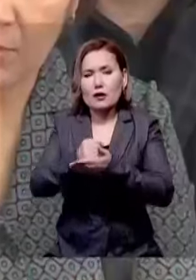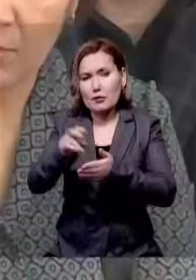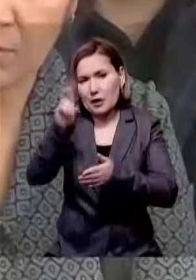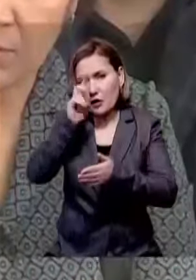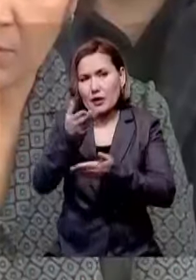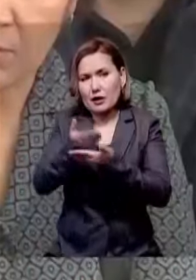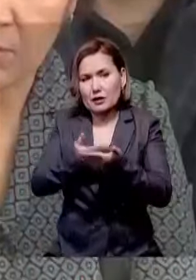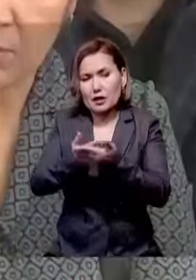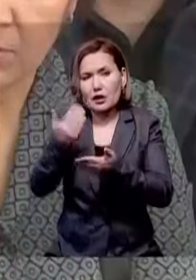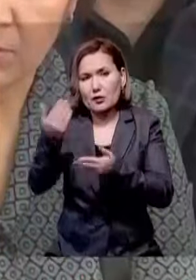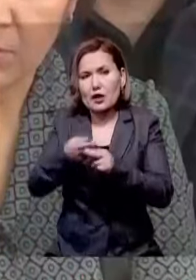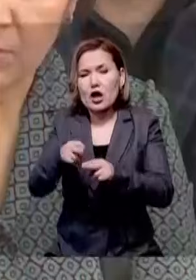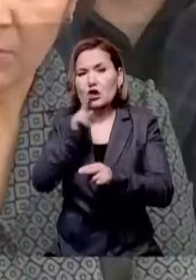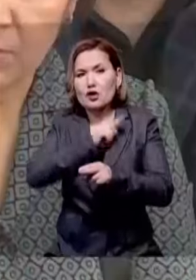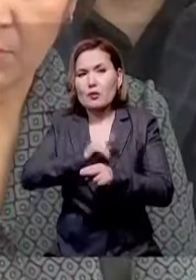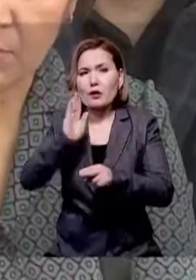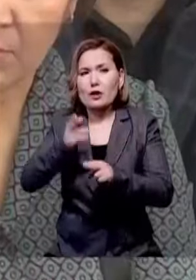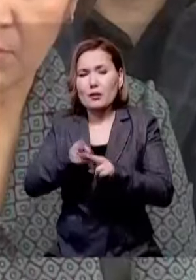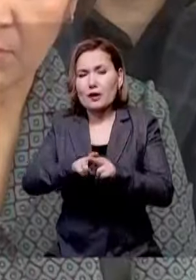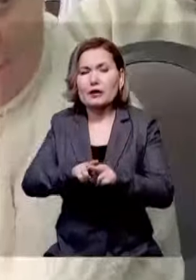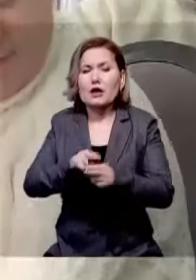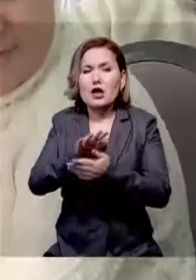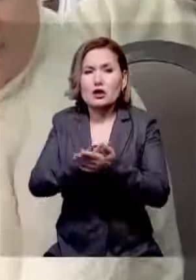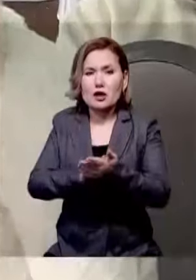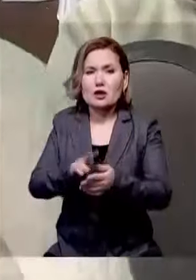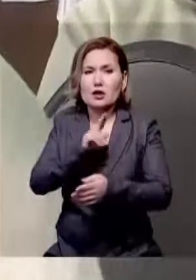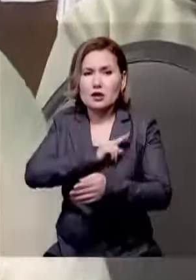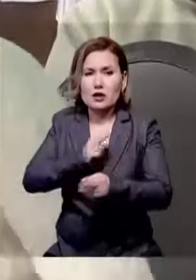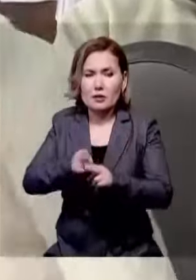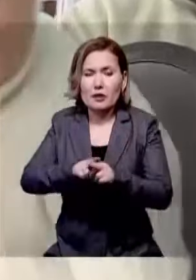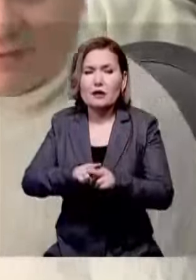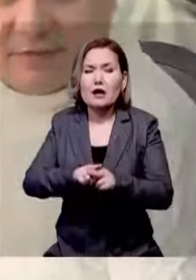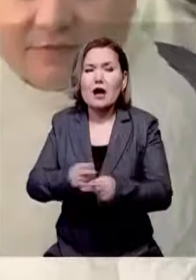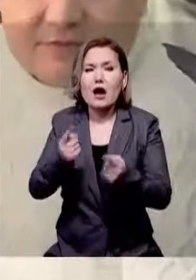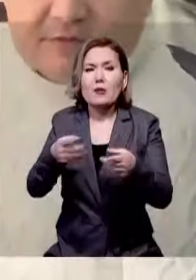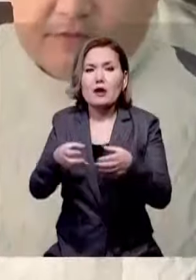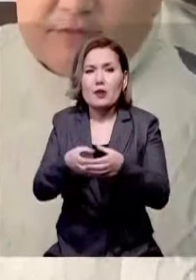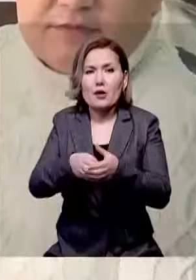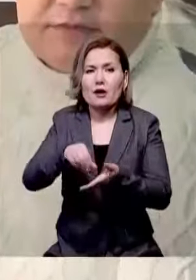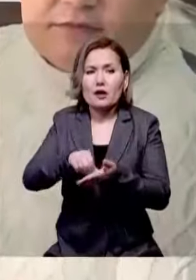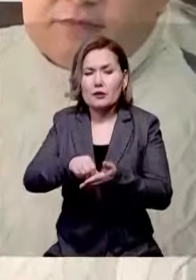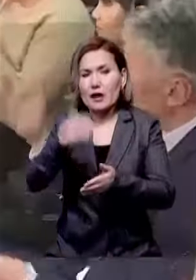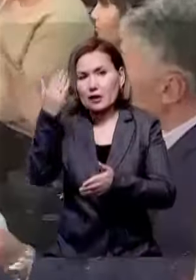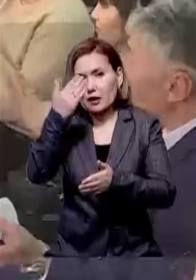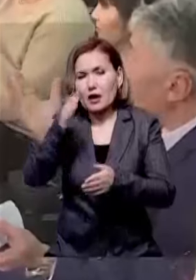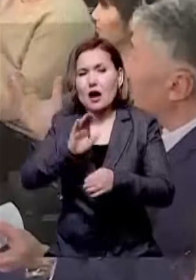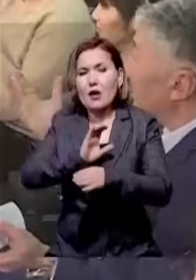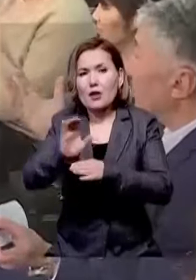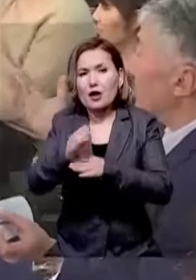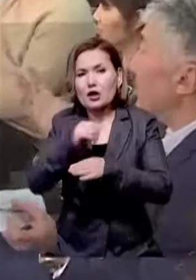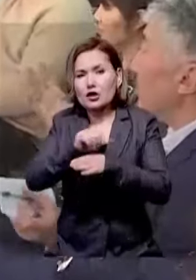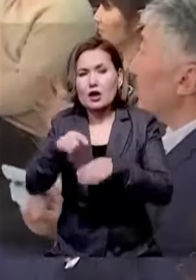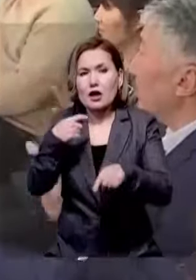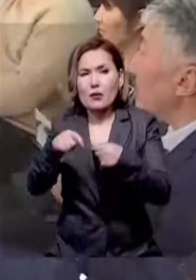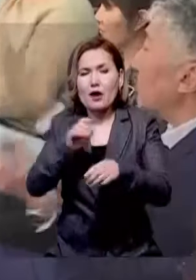Мемлекеттік кеңесші бұл жұмыс болашақта да жалғасатынын жеткізді. Продакшн компания өкілдері кинопрокат және шетел